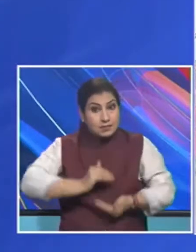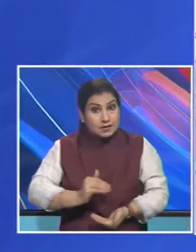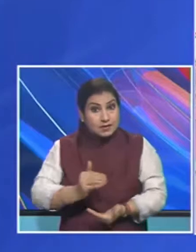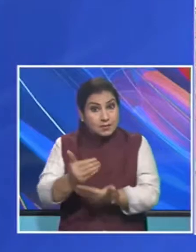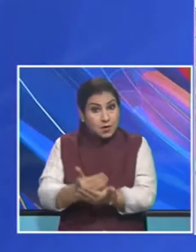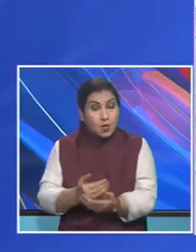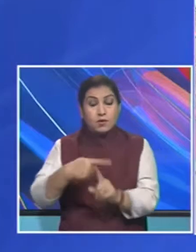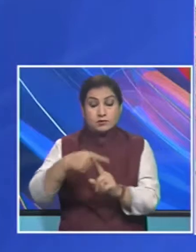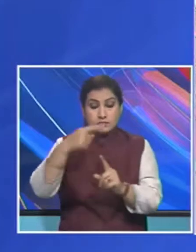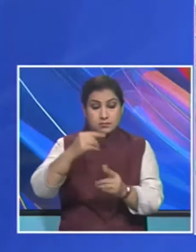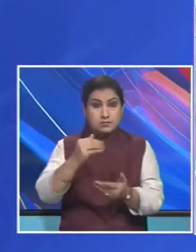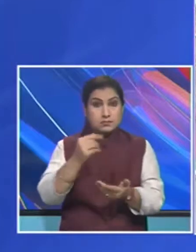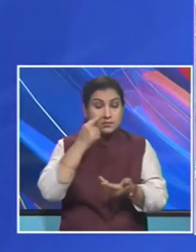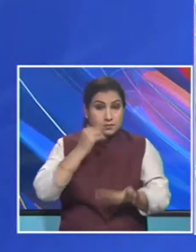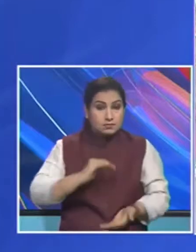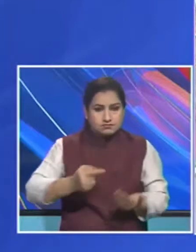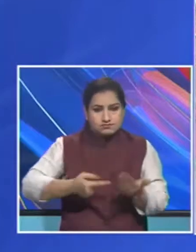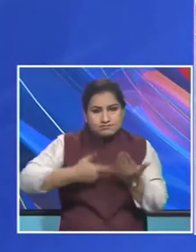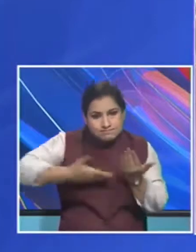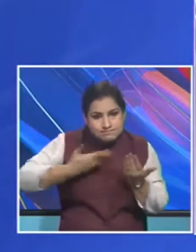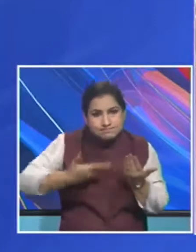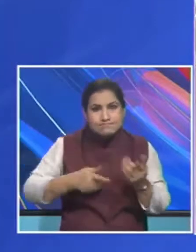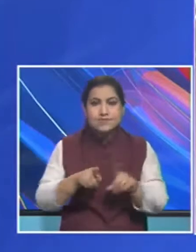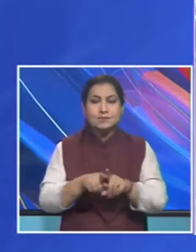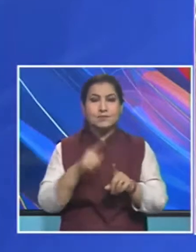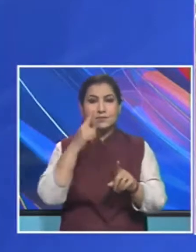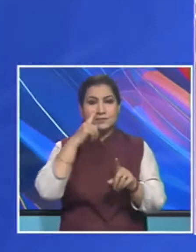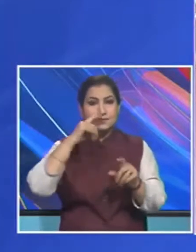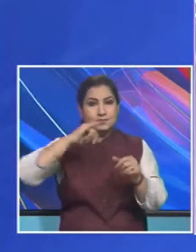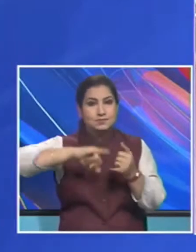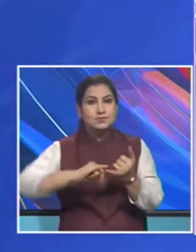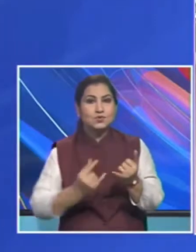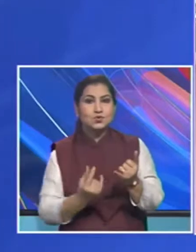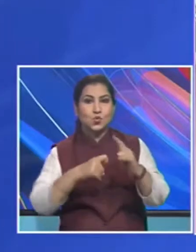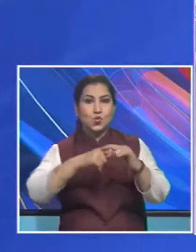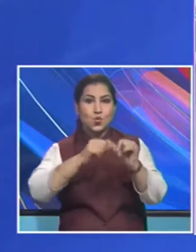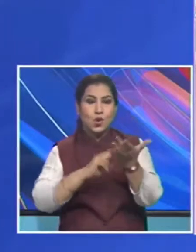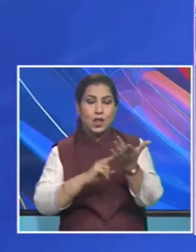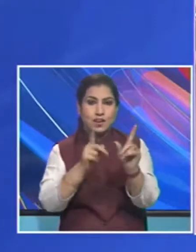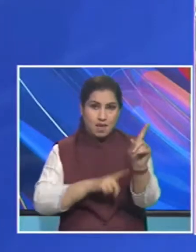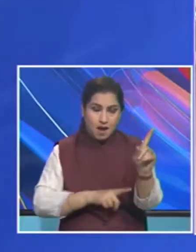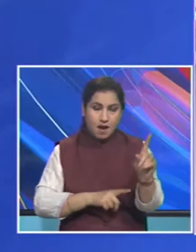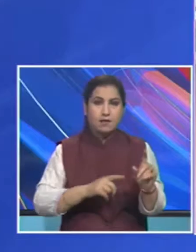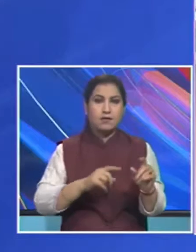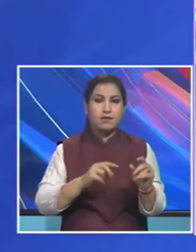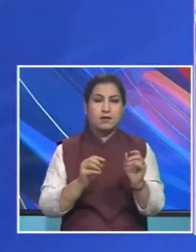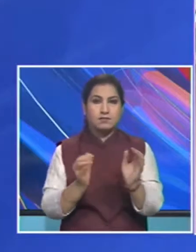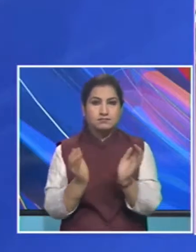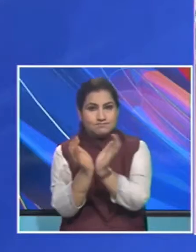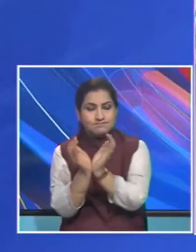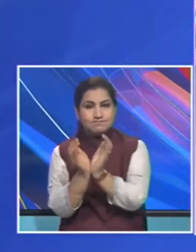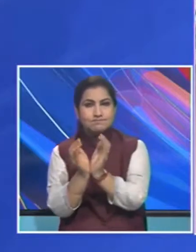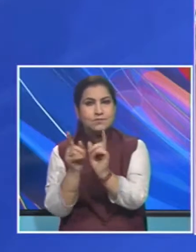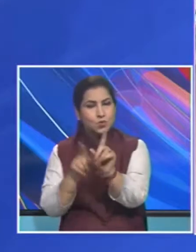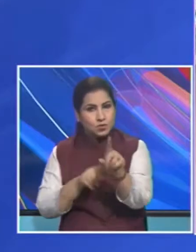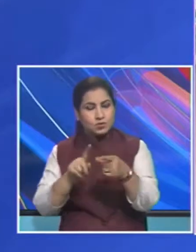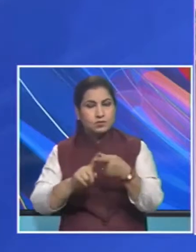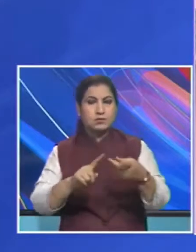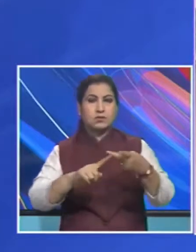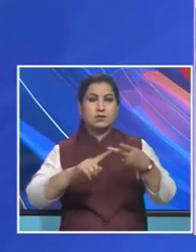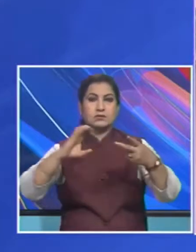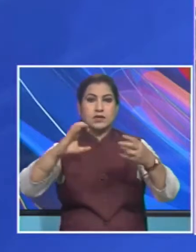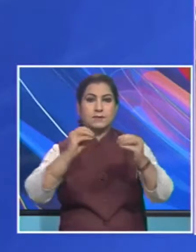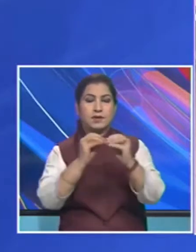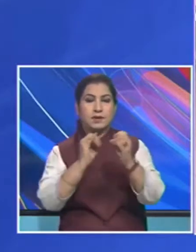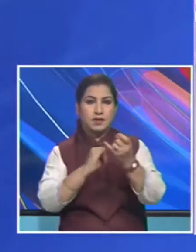बेटी पढ़ाओ, सुकन्या समृद्धि योजना, सीबीएसई की उड़ान योजना, लड़कियों के लिए